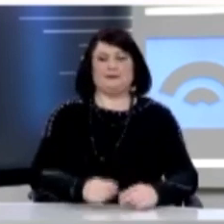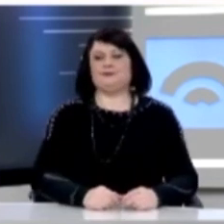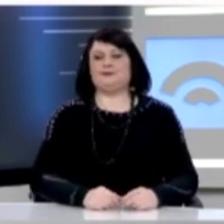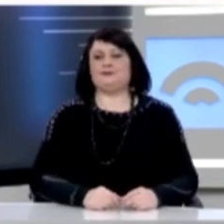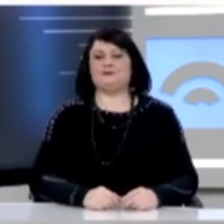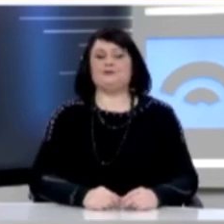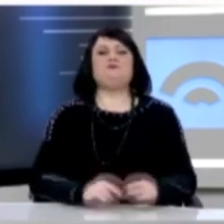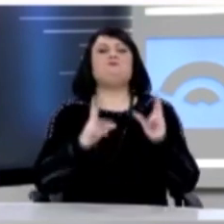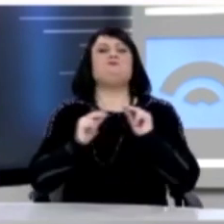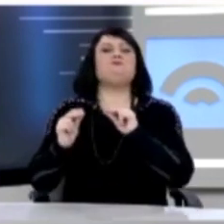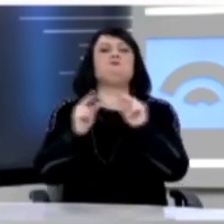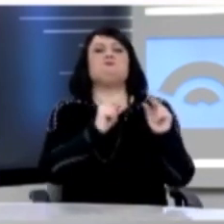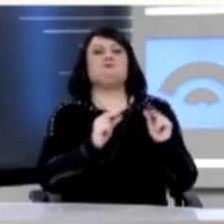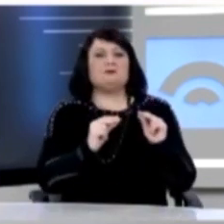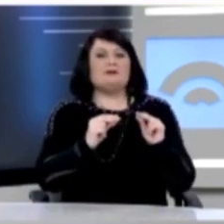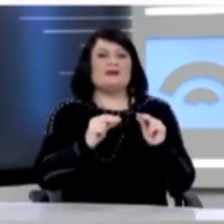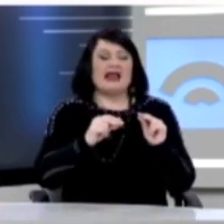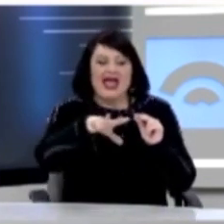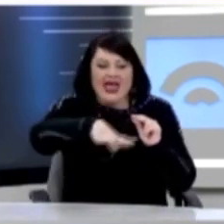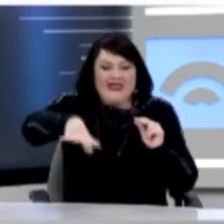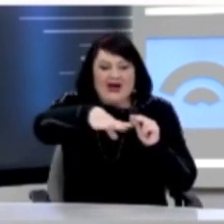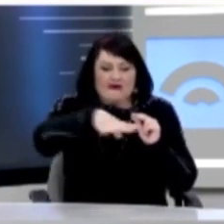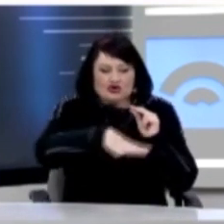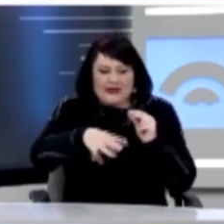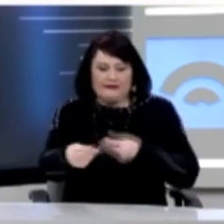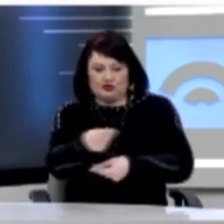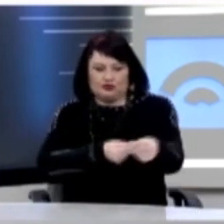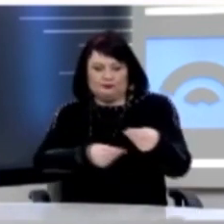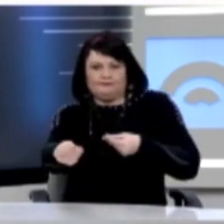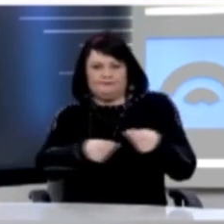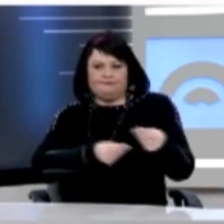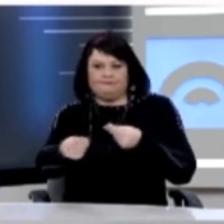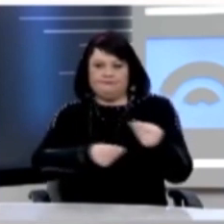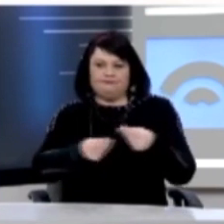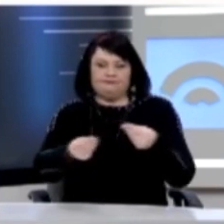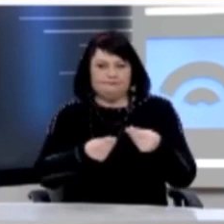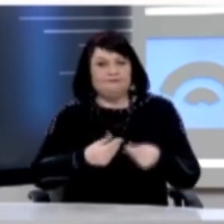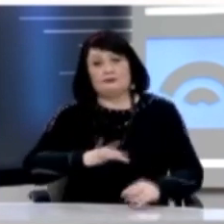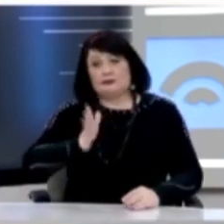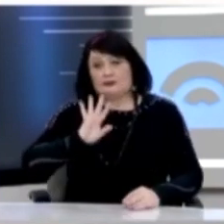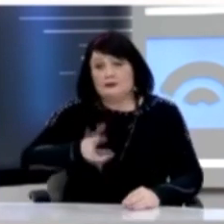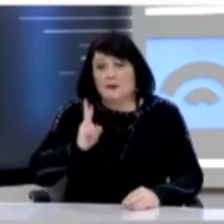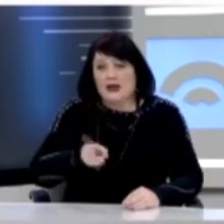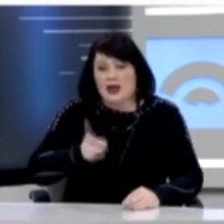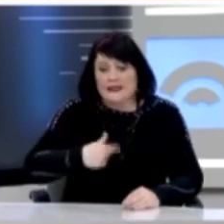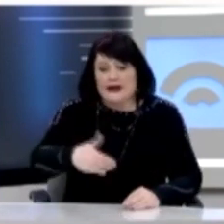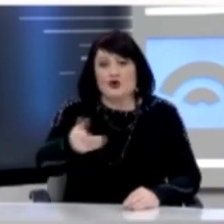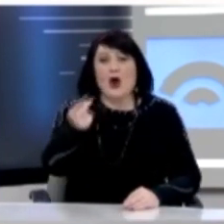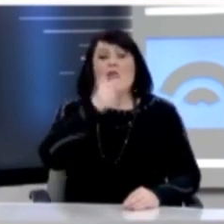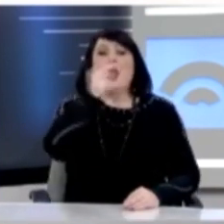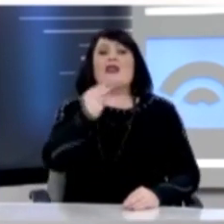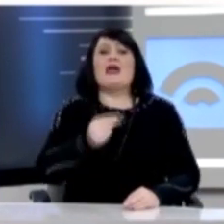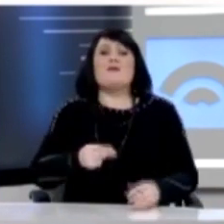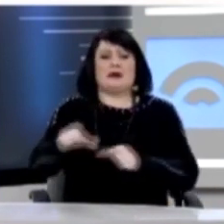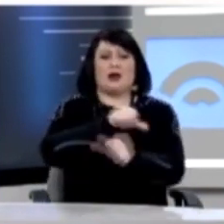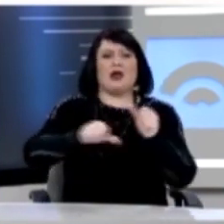τα σενάρια για ανταλλαγή εδαφών βρίσκονται πάνω στο τραπέζι, με κίνδυνο να ανοίξει ο ασκός του Αιώλου και για άλλες